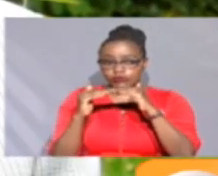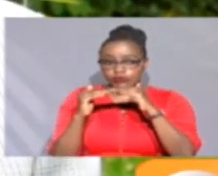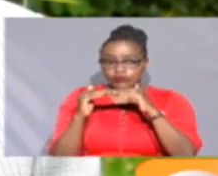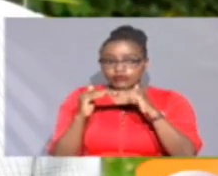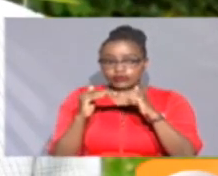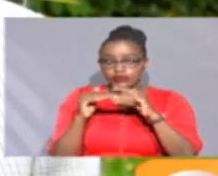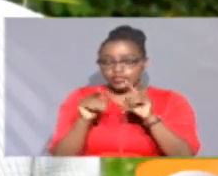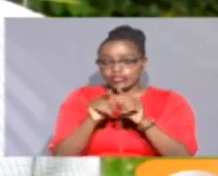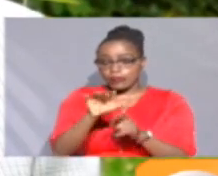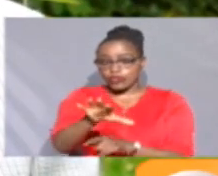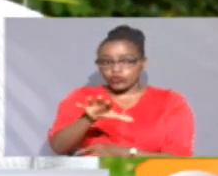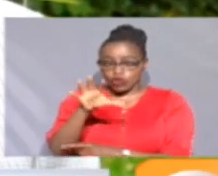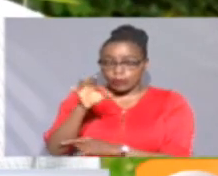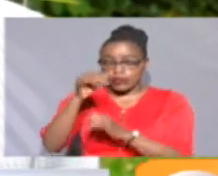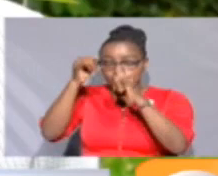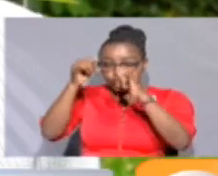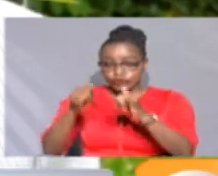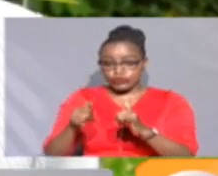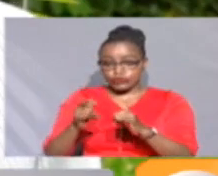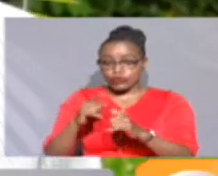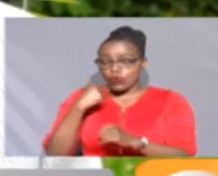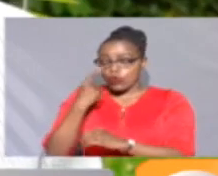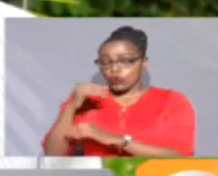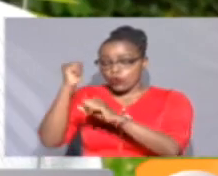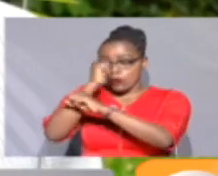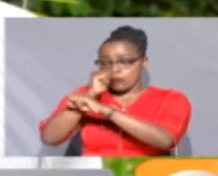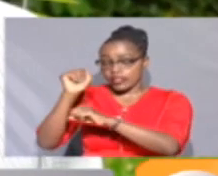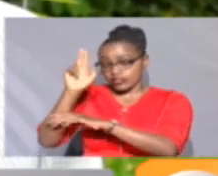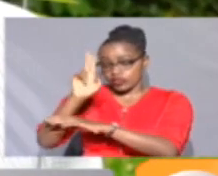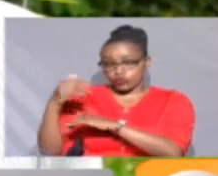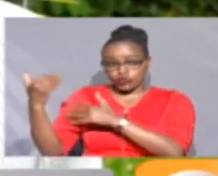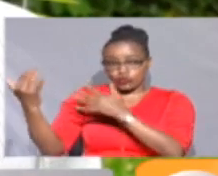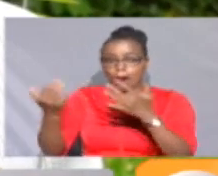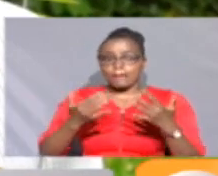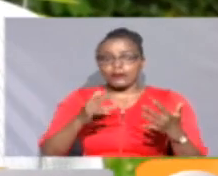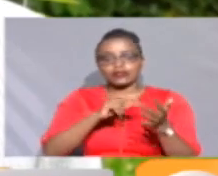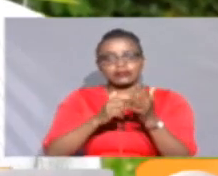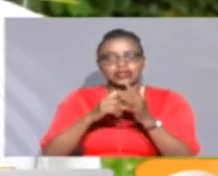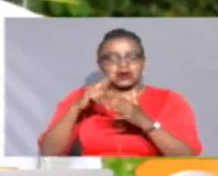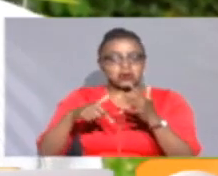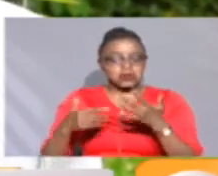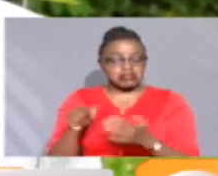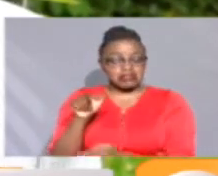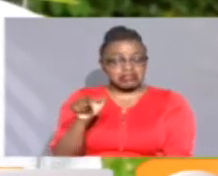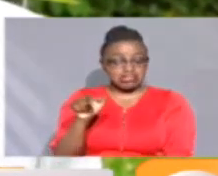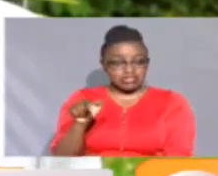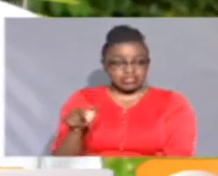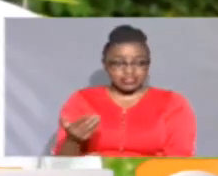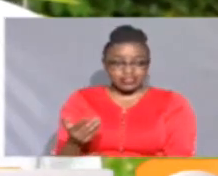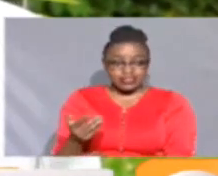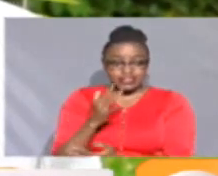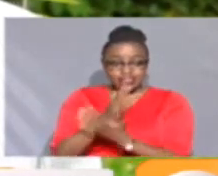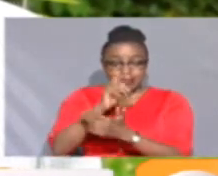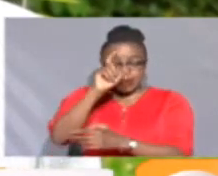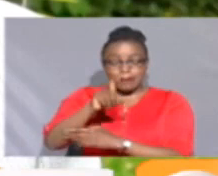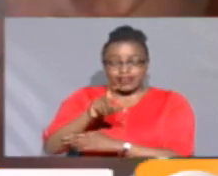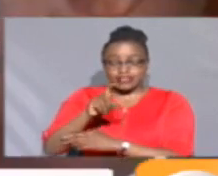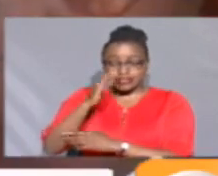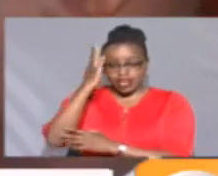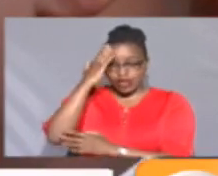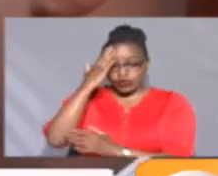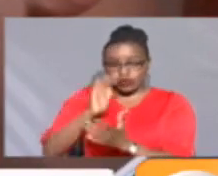a new nominee that is brought by the president. So that is something we have to be alive